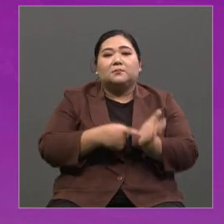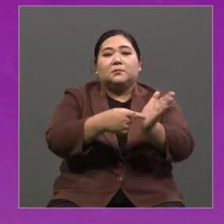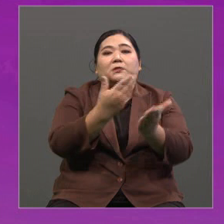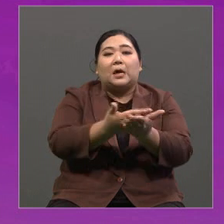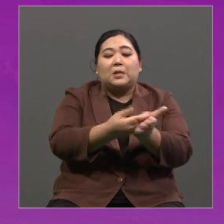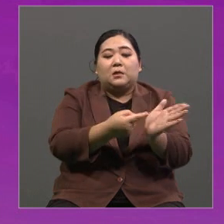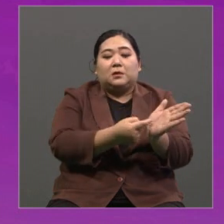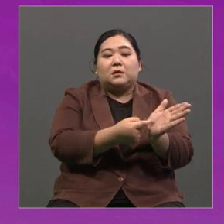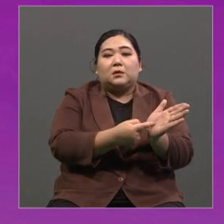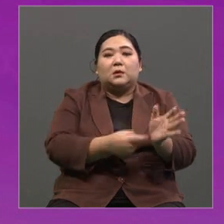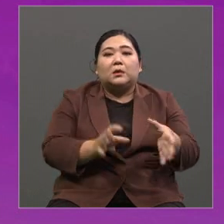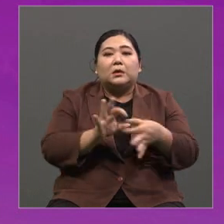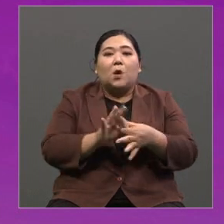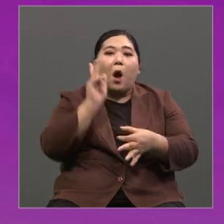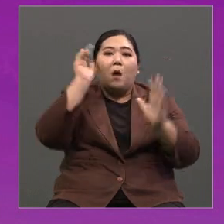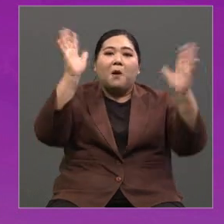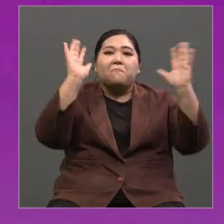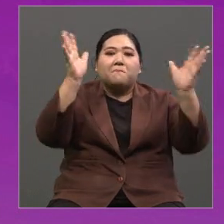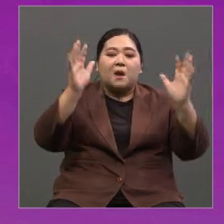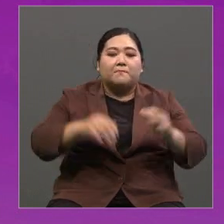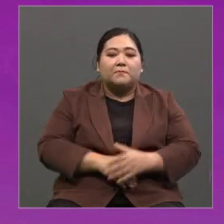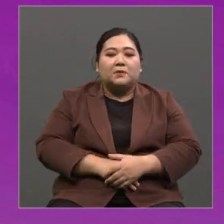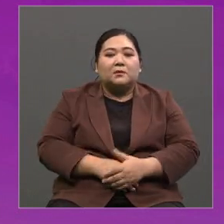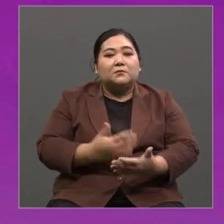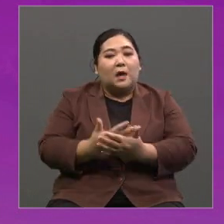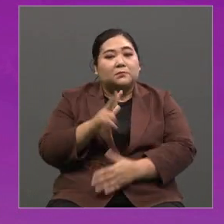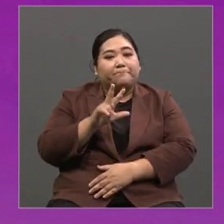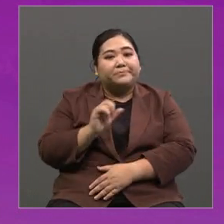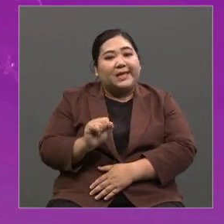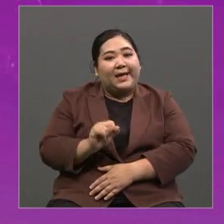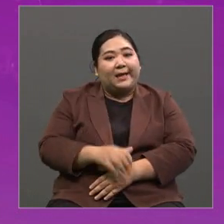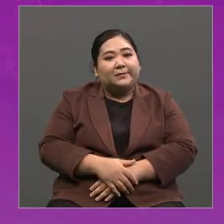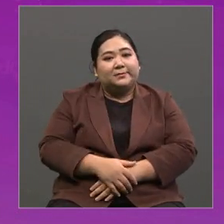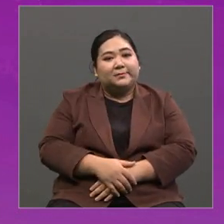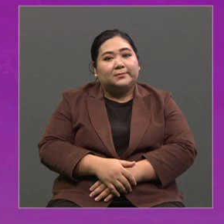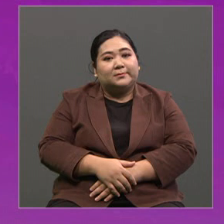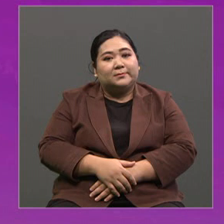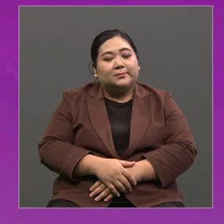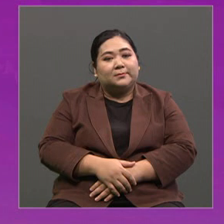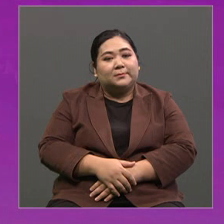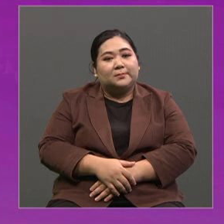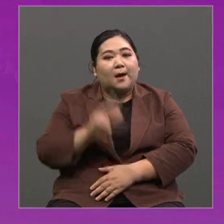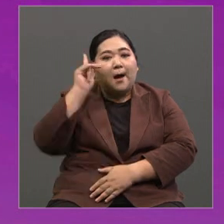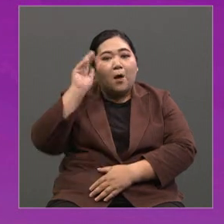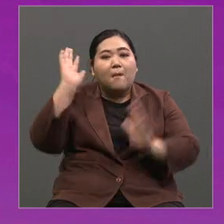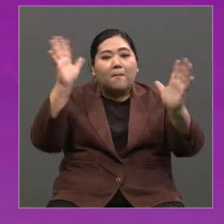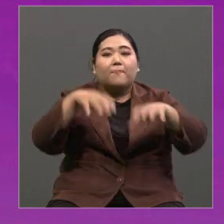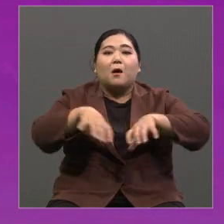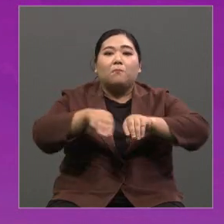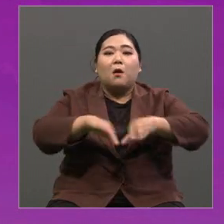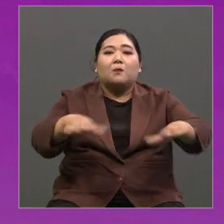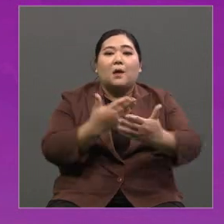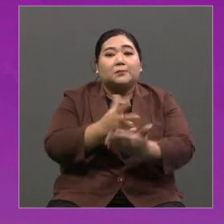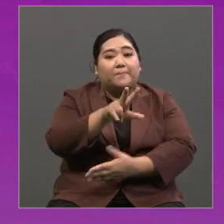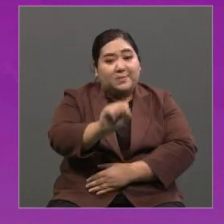อ้างบอกว่าเป็นค่าแถลงข่าว 3แสนบาทด้วยกันนะเขาบอกว่างานนี้